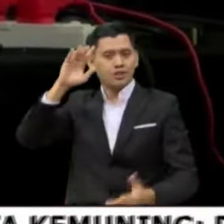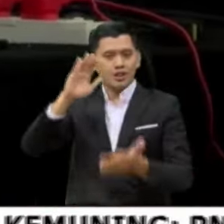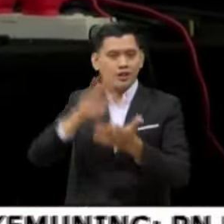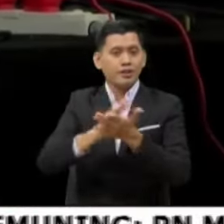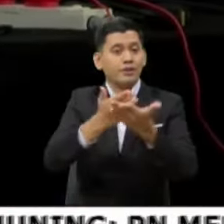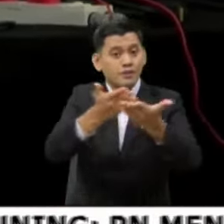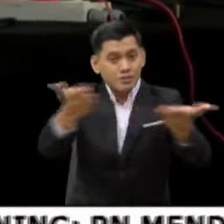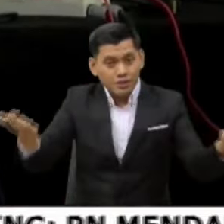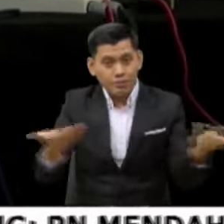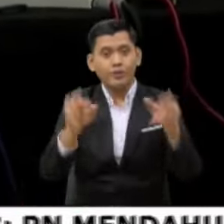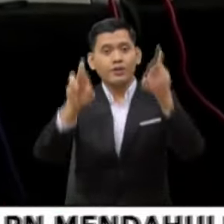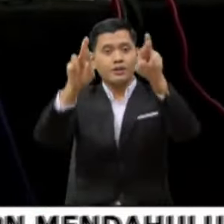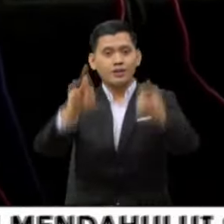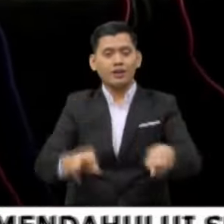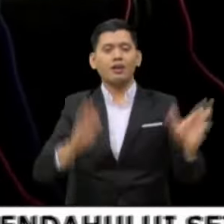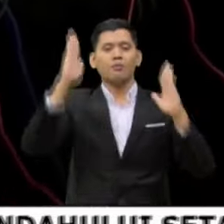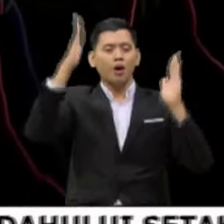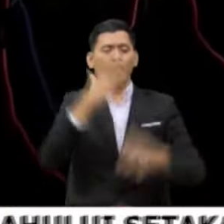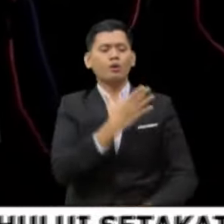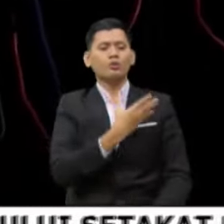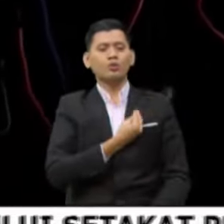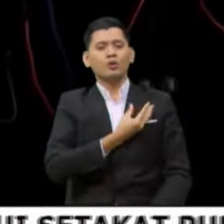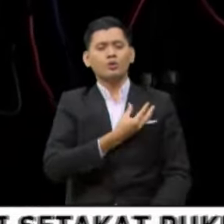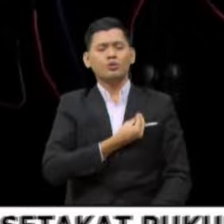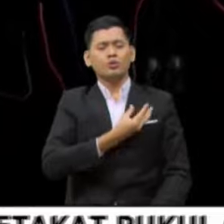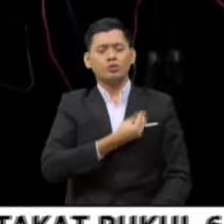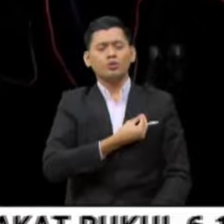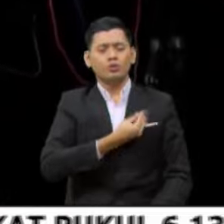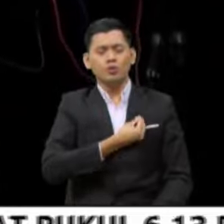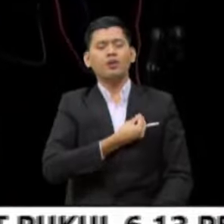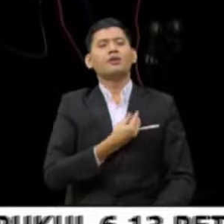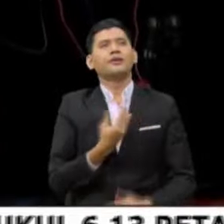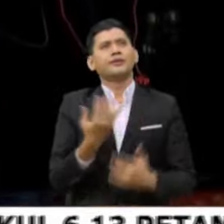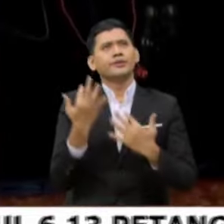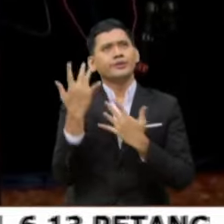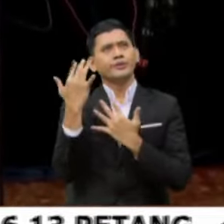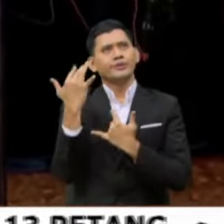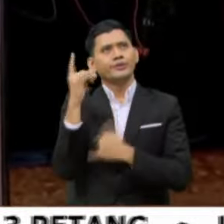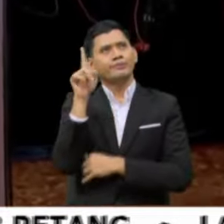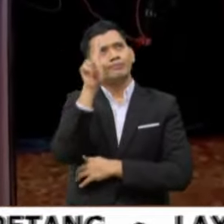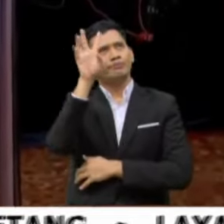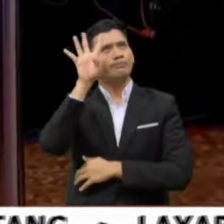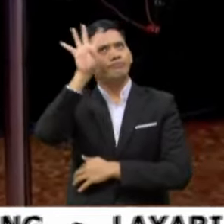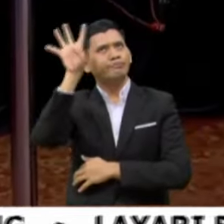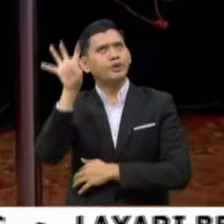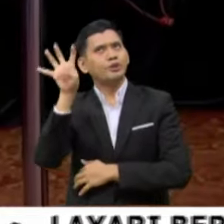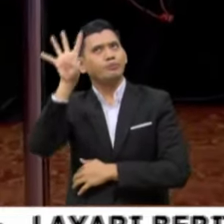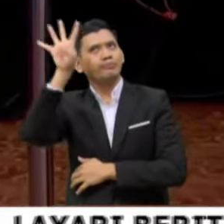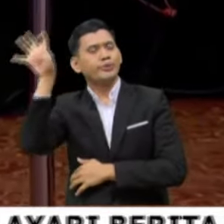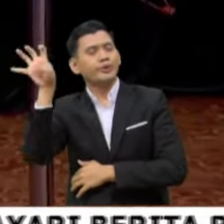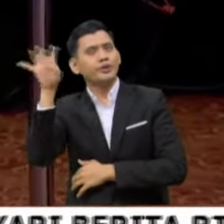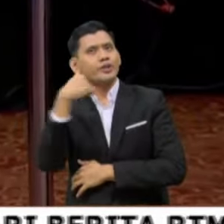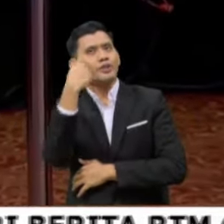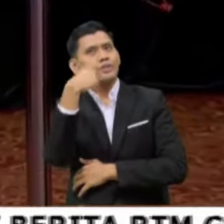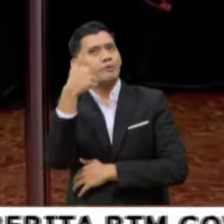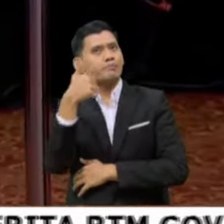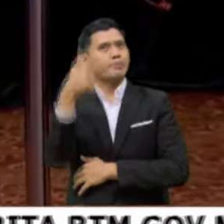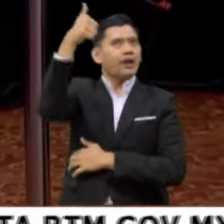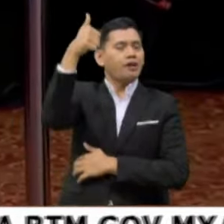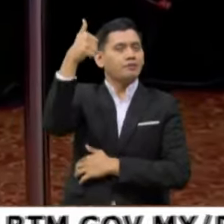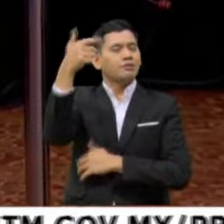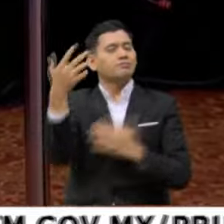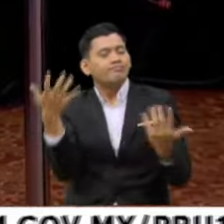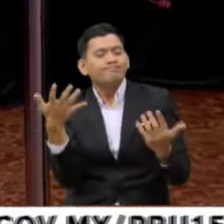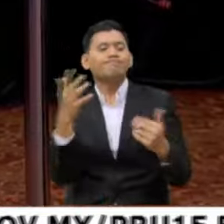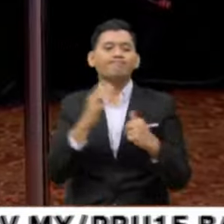sekali rakyat Malaysia berdebar-debar menanti dengan pelbagai persoalan. Masih lagi terlalu awal untuk kita berteka-teki dan membuat